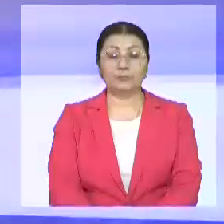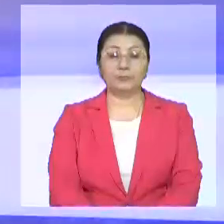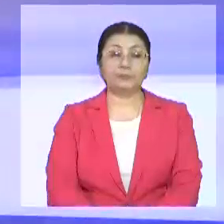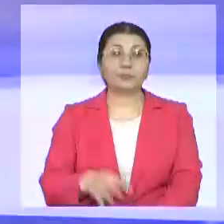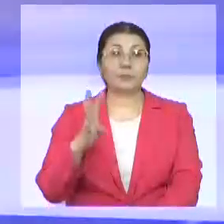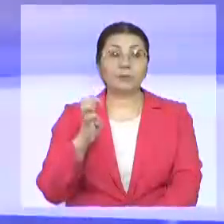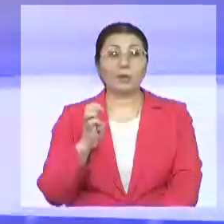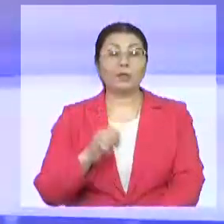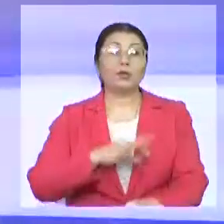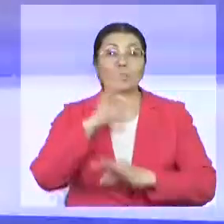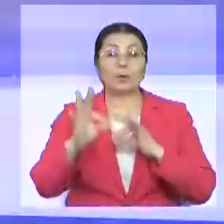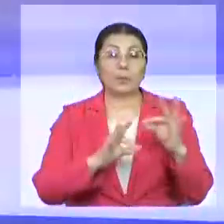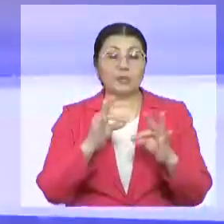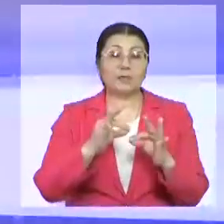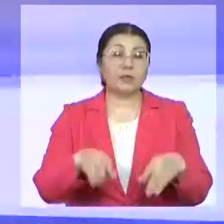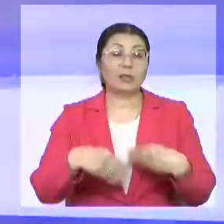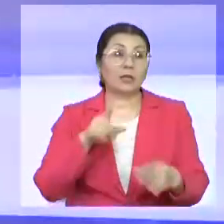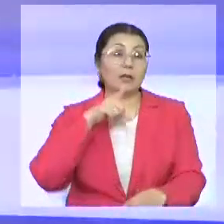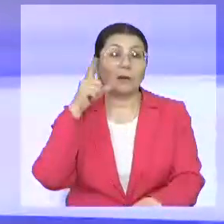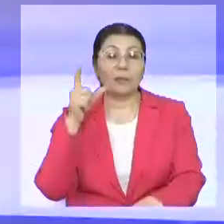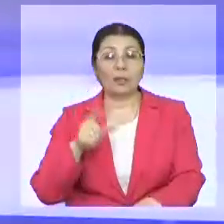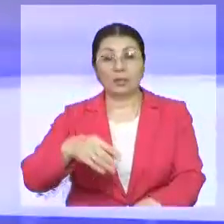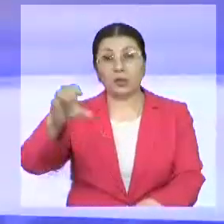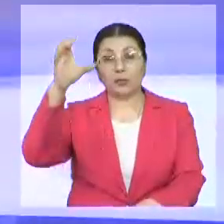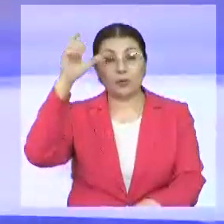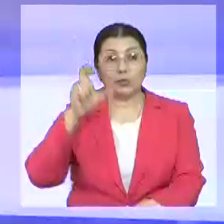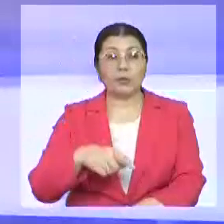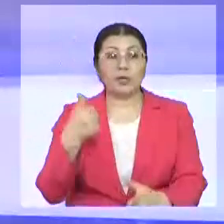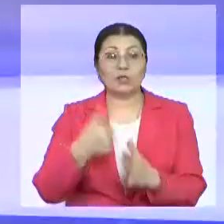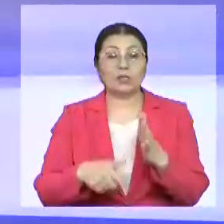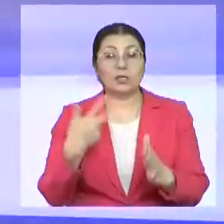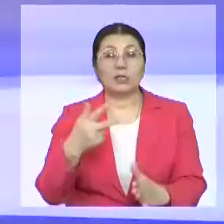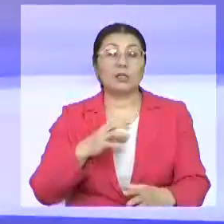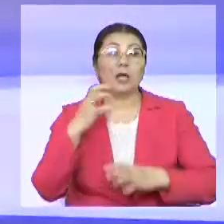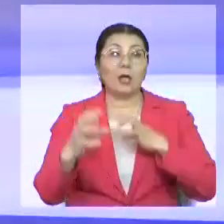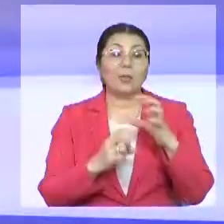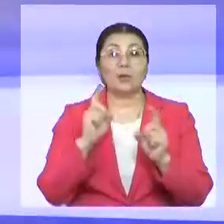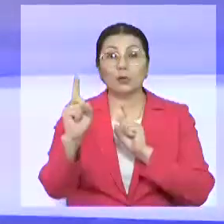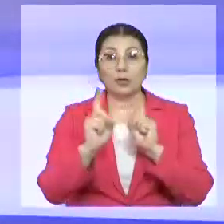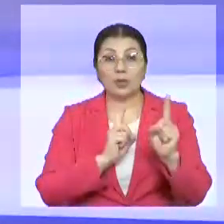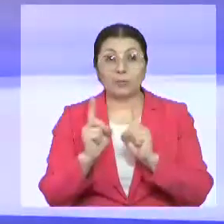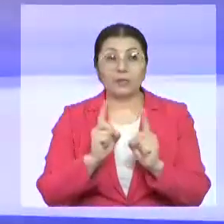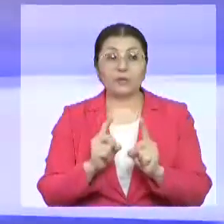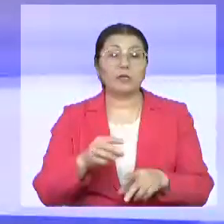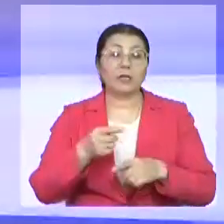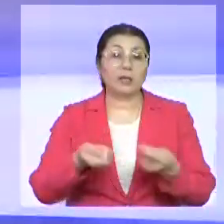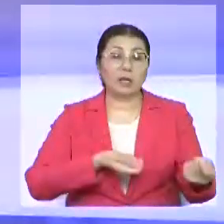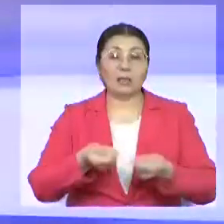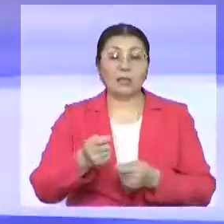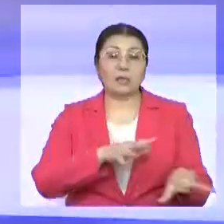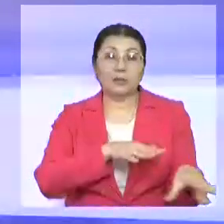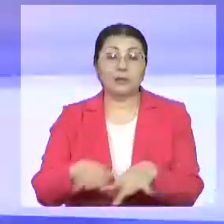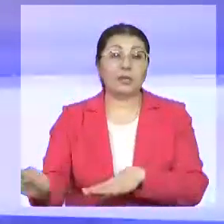Более 400 проектов презентовали молодые ученые в ходе 63-й международной конференции. Организатор мероприятия